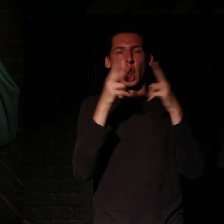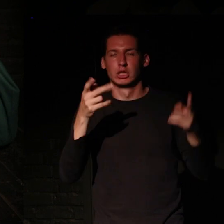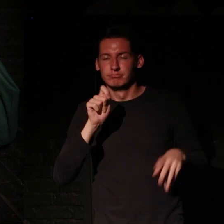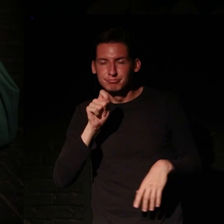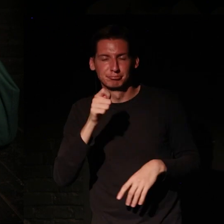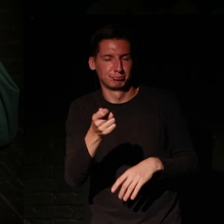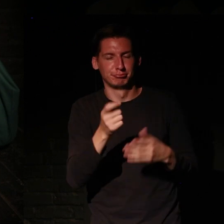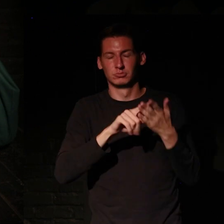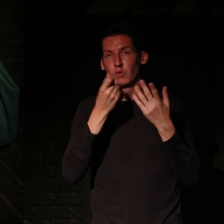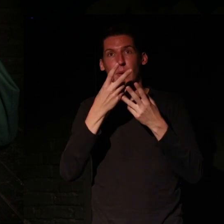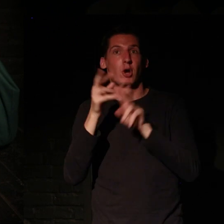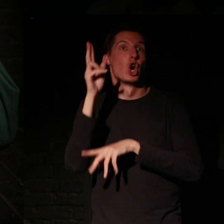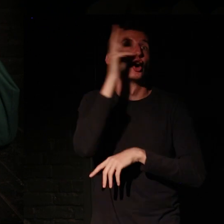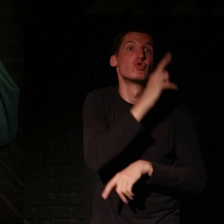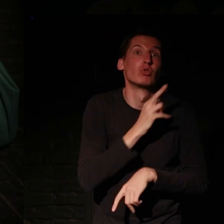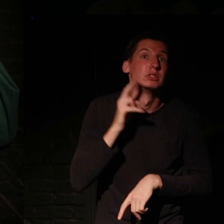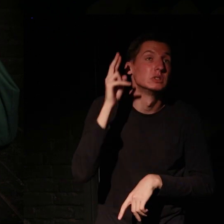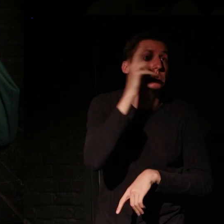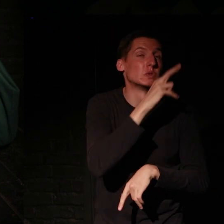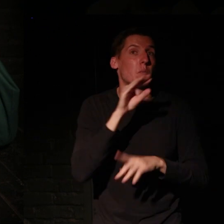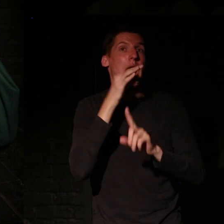Może rodziców byłoby